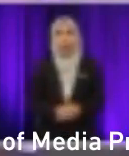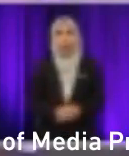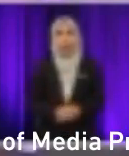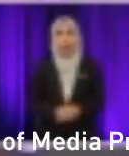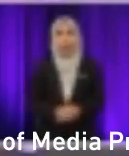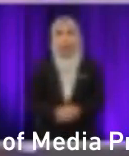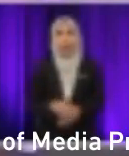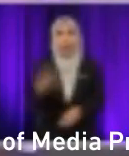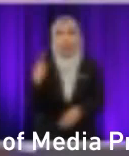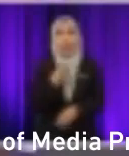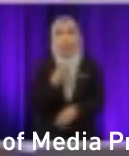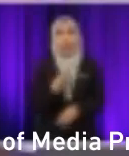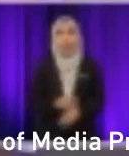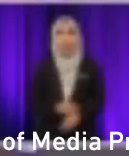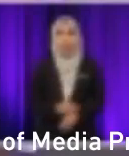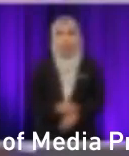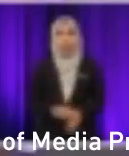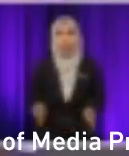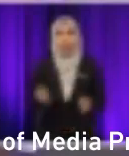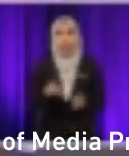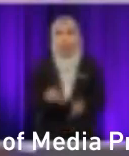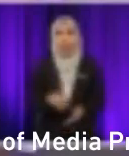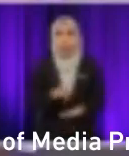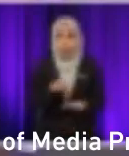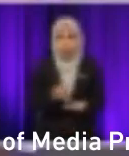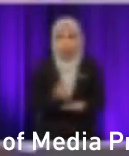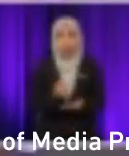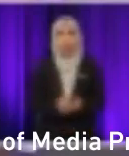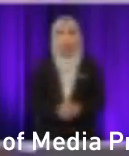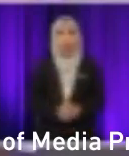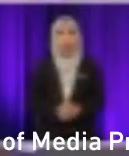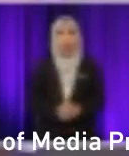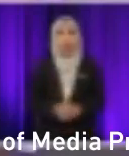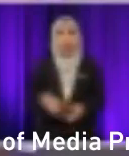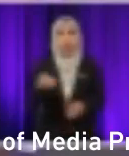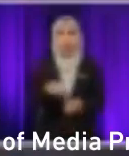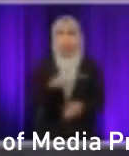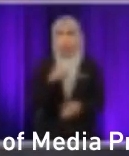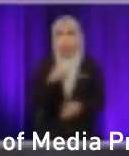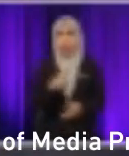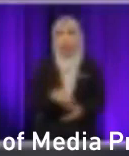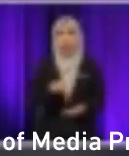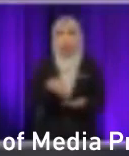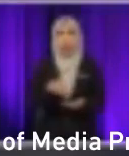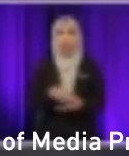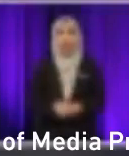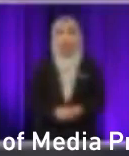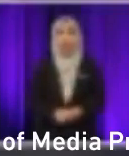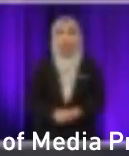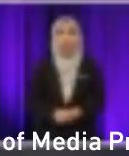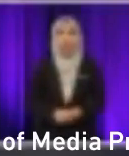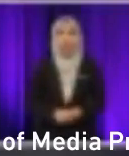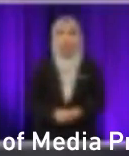perlu mengisi tiga-tiga makanan ni berada di dalam satu bekas. Okey, Puan nak tulis ke? Saya bantu. Boleh. Kita tunjukkanlah macam